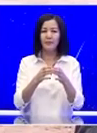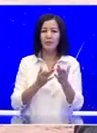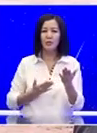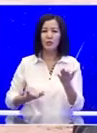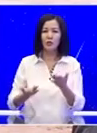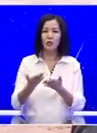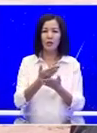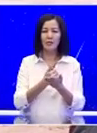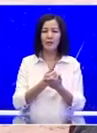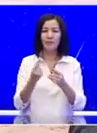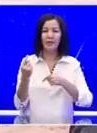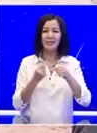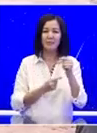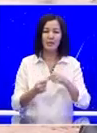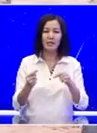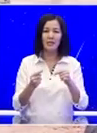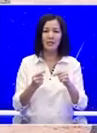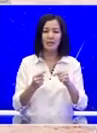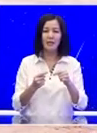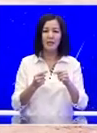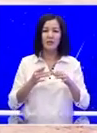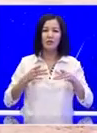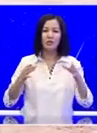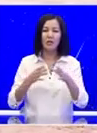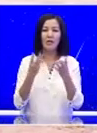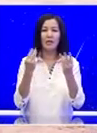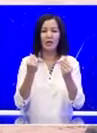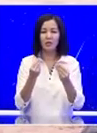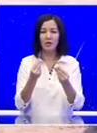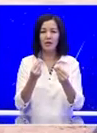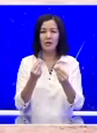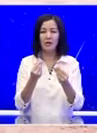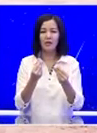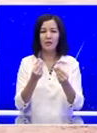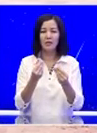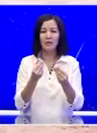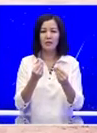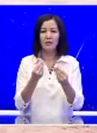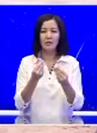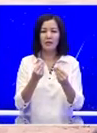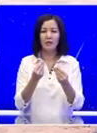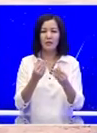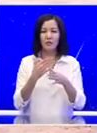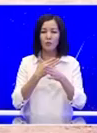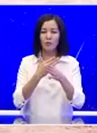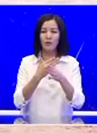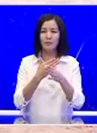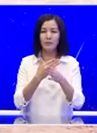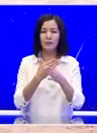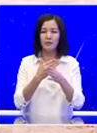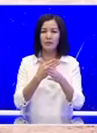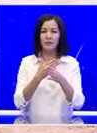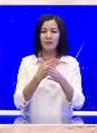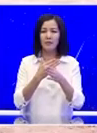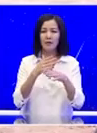жинақталып, кәсіпкерлердің қаражатынан жиналған біраз ғана көмегімізді